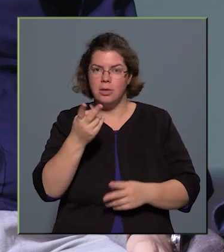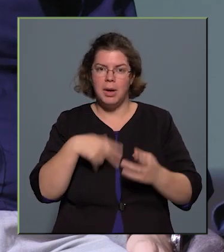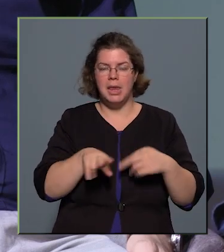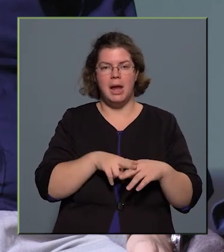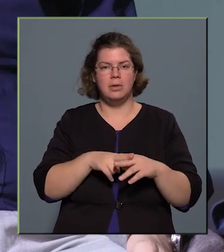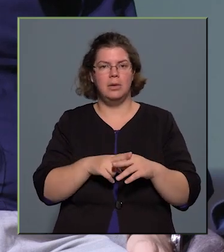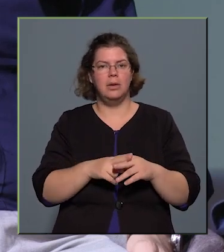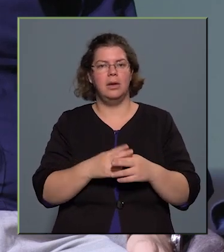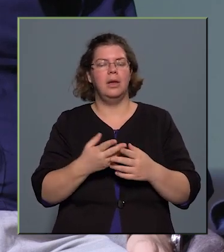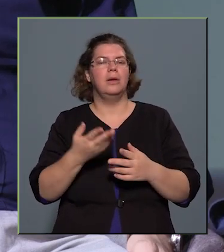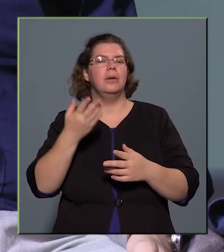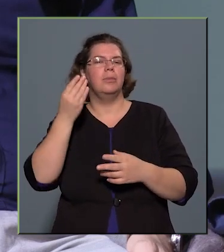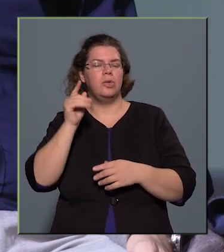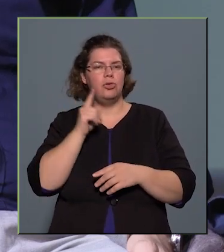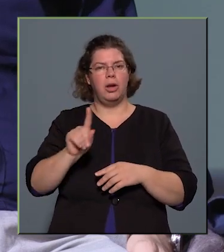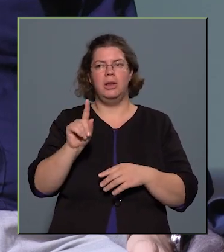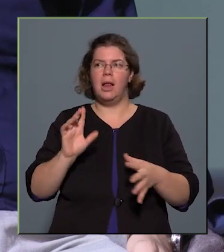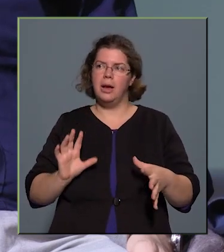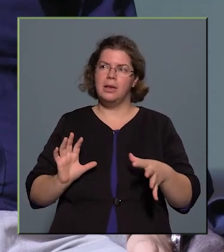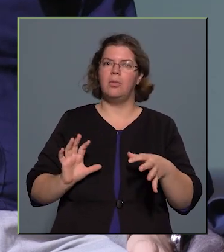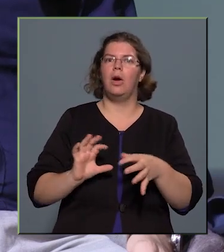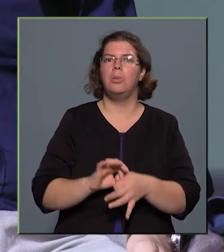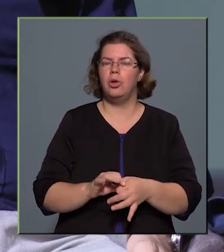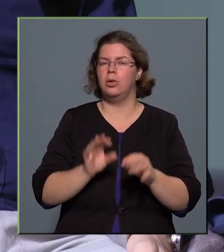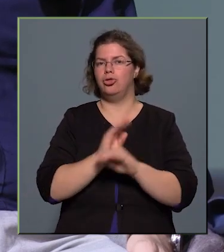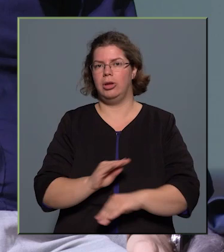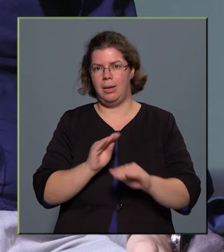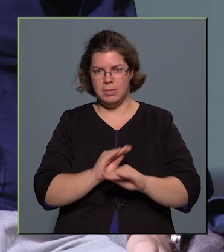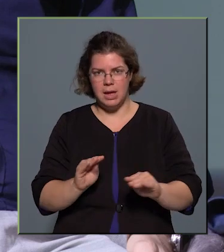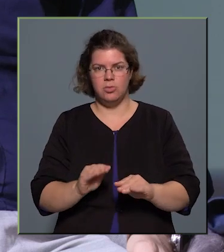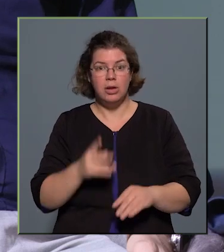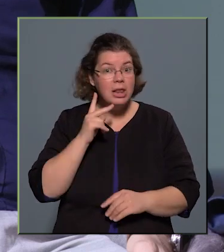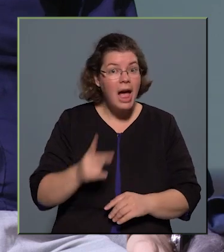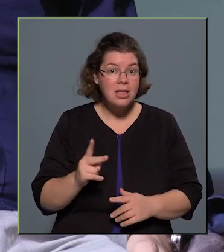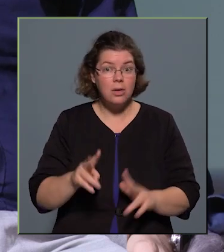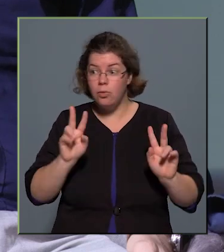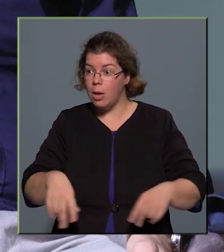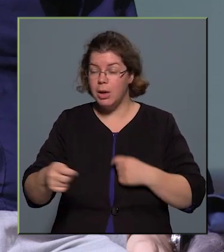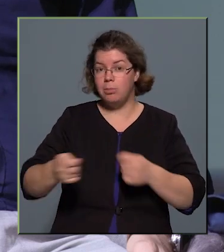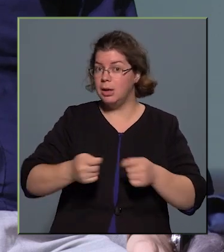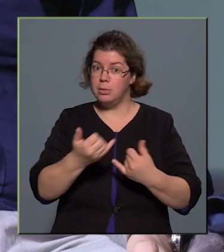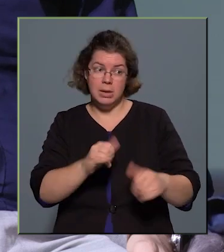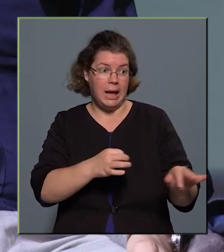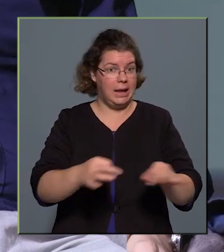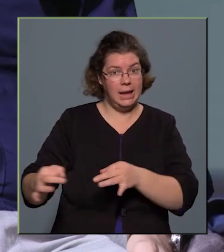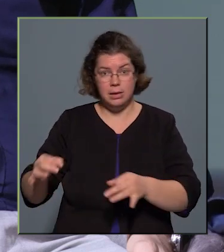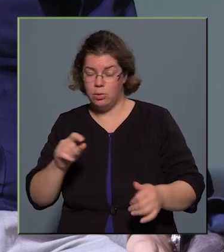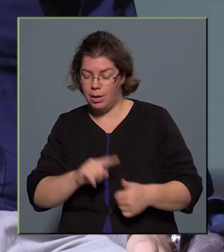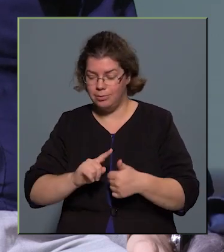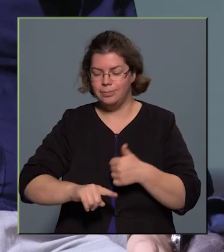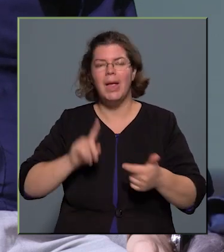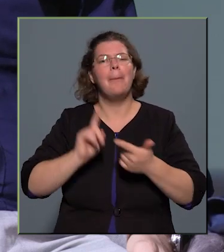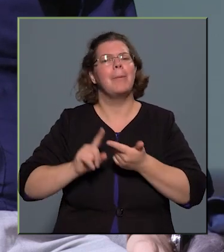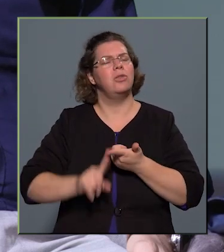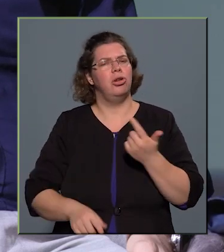az AI, illetve az AI-jal kapcsolatos képzések, tehát hogy látszik, hogy tényleg a piacon neki készül rá egyrészt. Másrészt